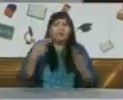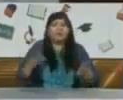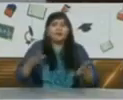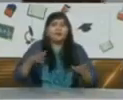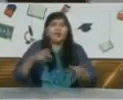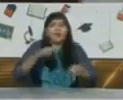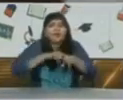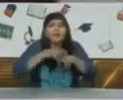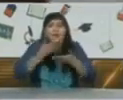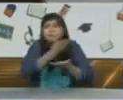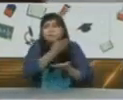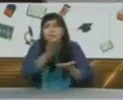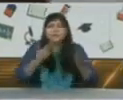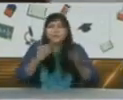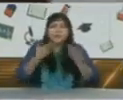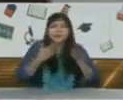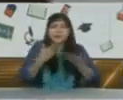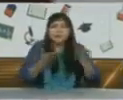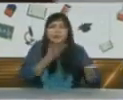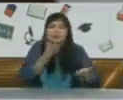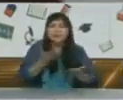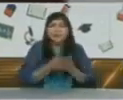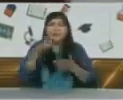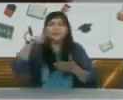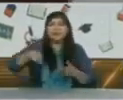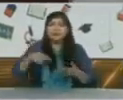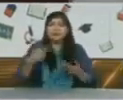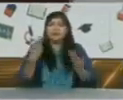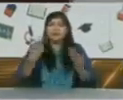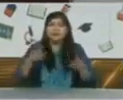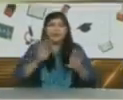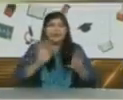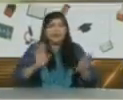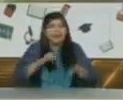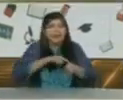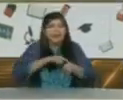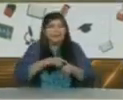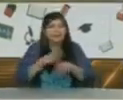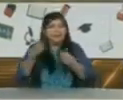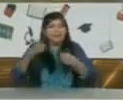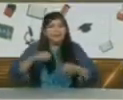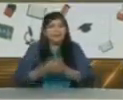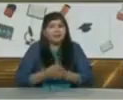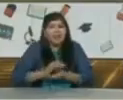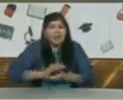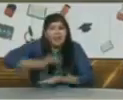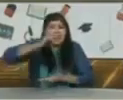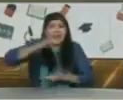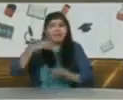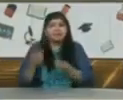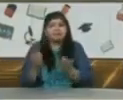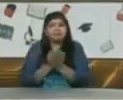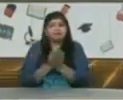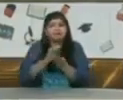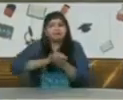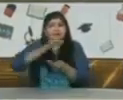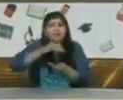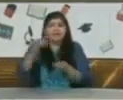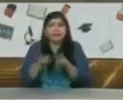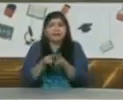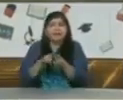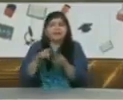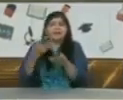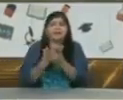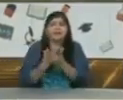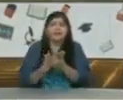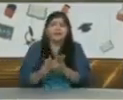खाली समय, इसको खाली मत समझिए, ये खजाना है, खजाना। खाली